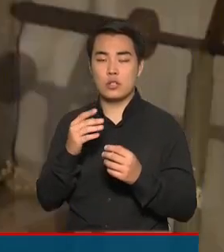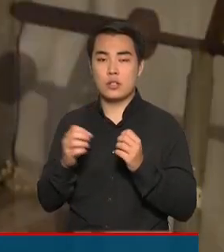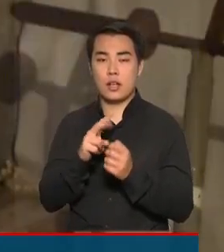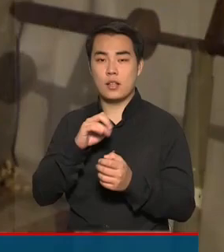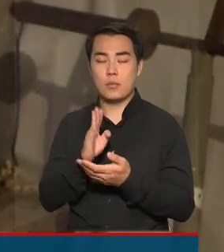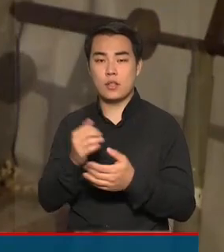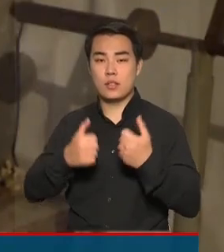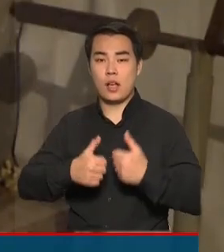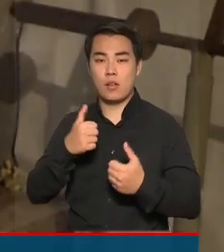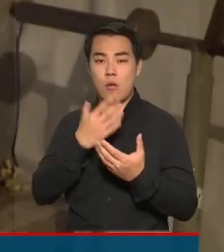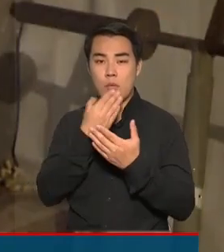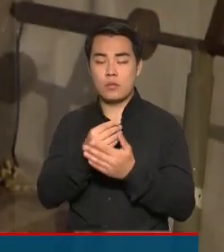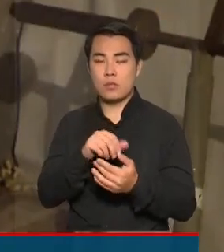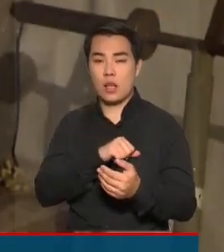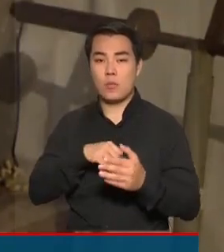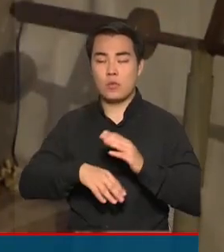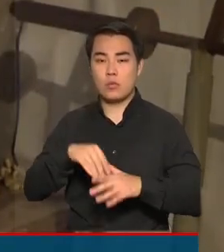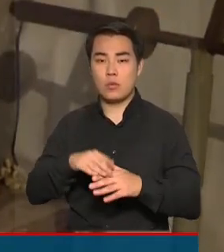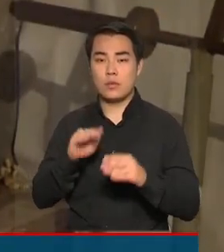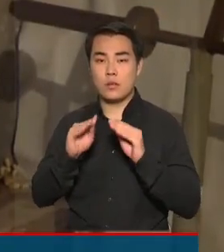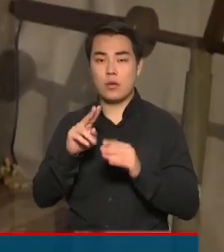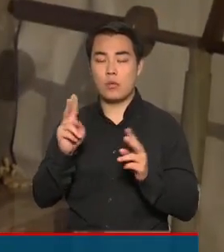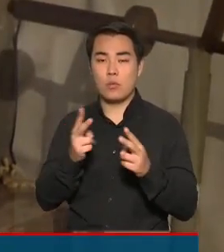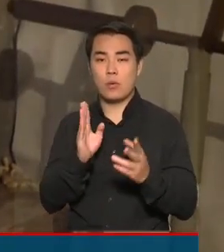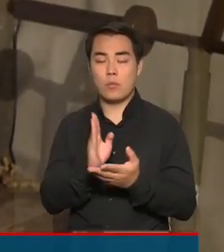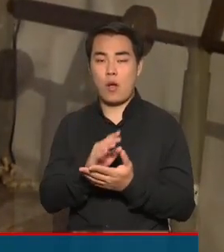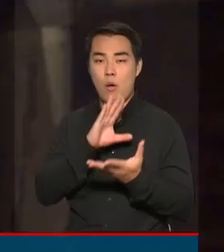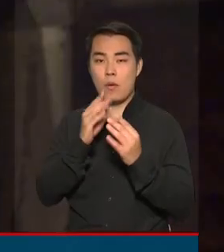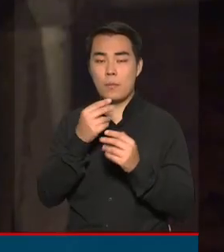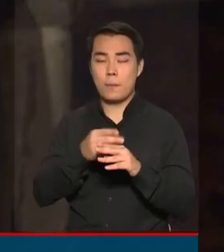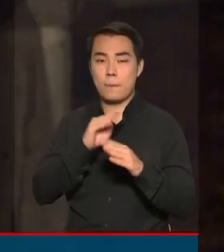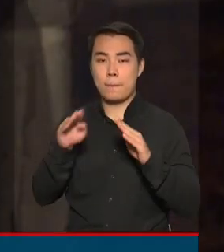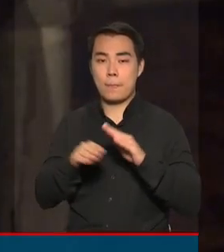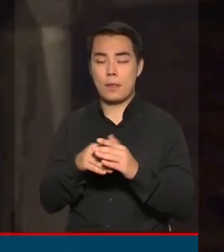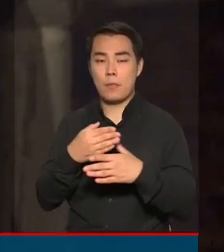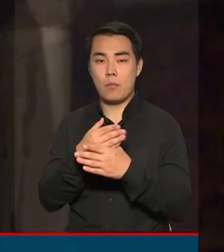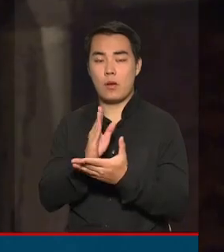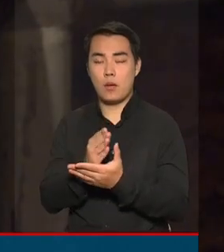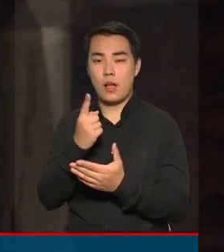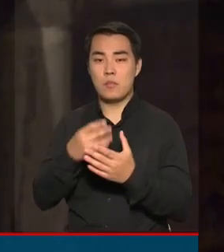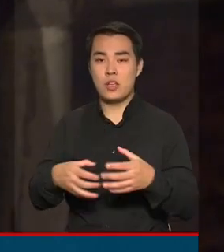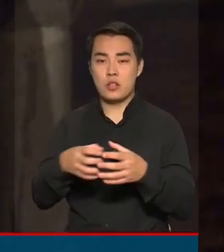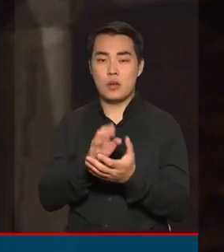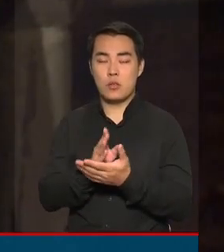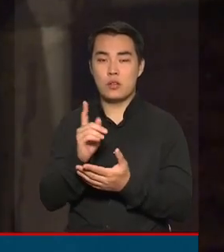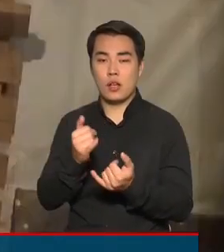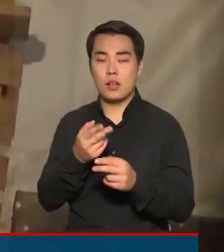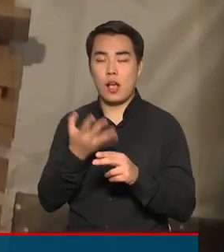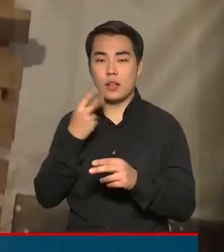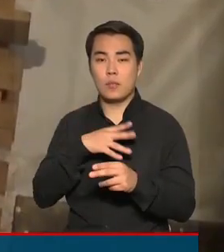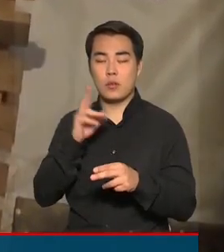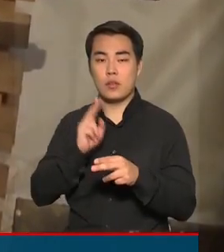готовится к соревнованиям в собственноручно оборудованном клубе. Обустроить его в подвале дома помогли единомышленники, которые в итоге и